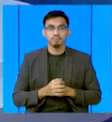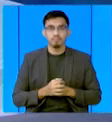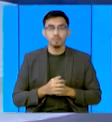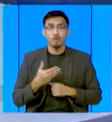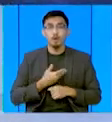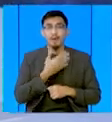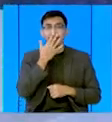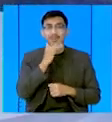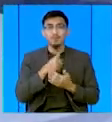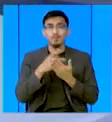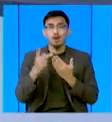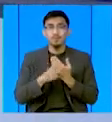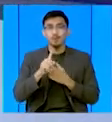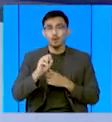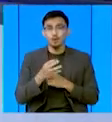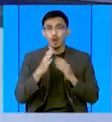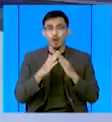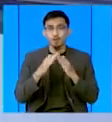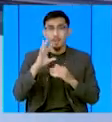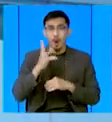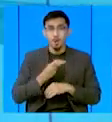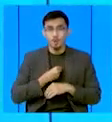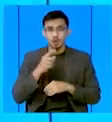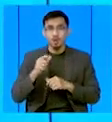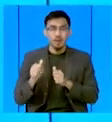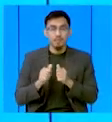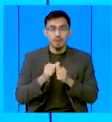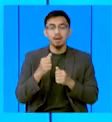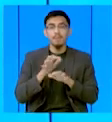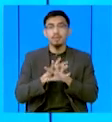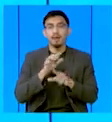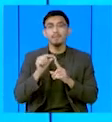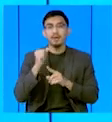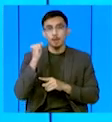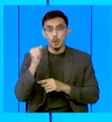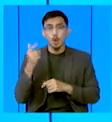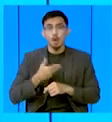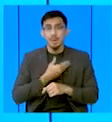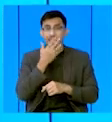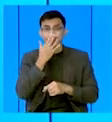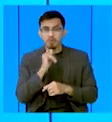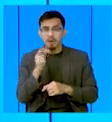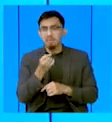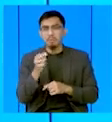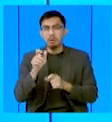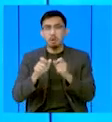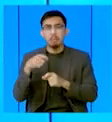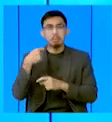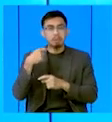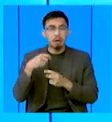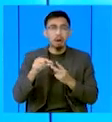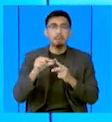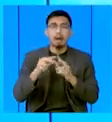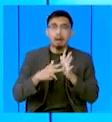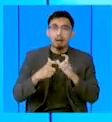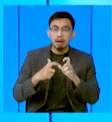Korban penipuan program Sejuta Rumah di Maluku mendapat pendampingan dari RPA Partai Perindo. Korban diduga ditipu oleh sejumlah oknum kementerian,